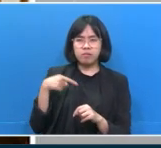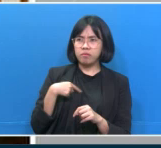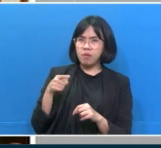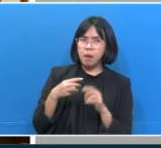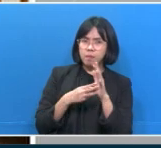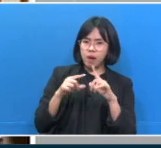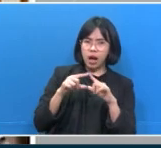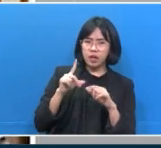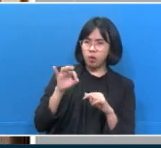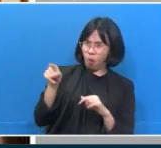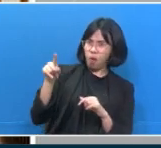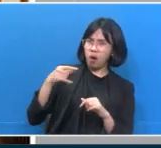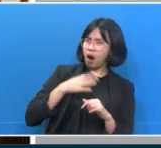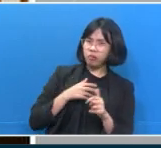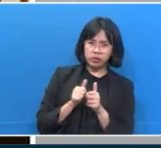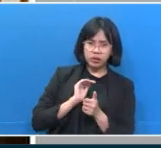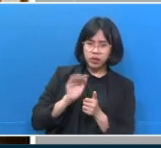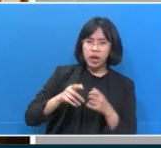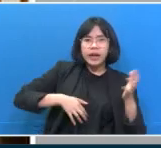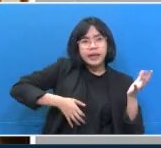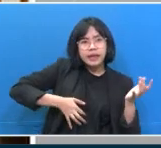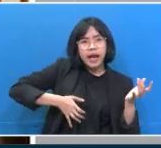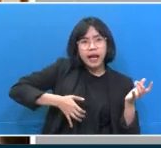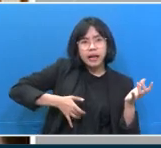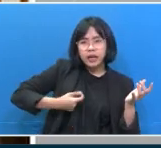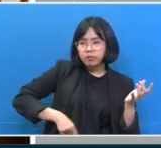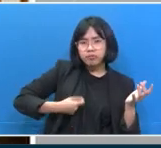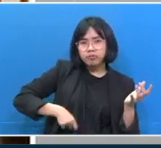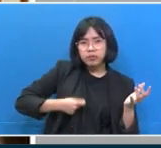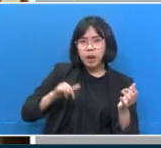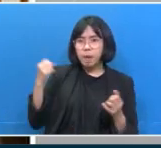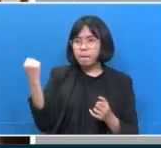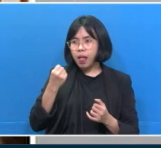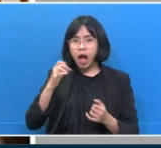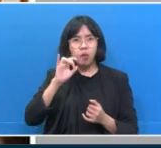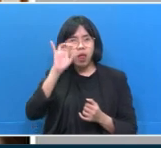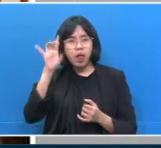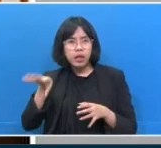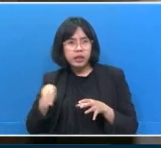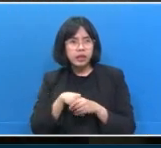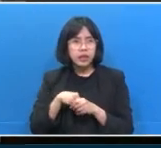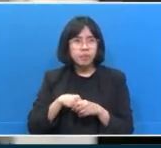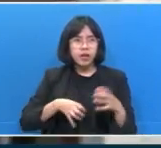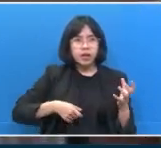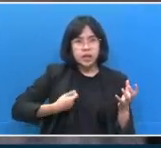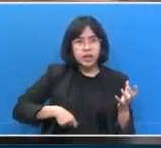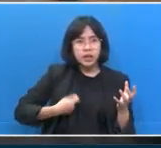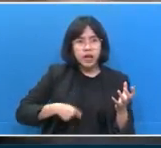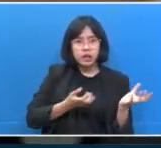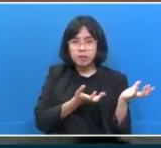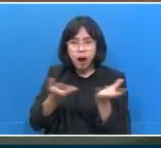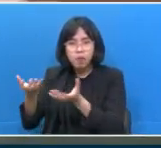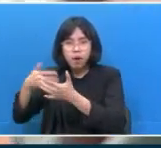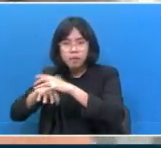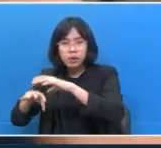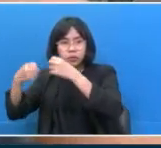Dandi membantah keberadaan gitar yang dimainkan bersama pelaku lainnya Shane Lucas saat dalam tahanan.